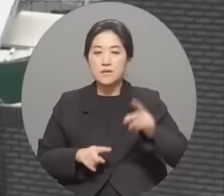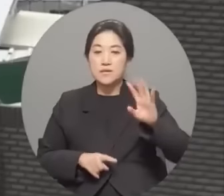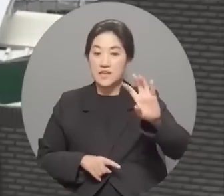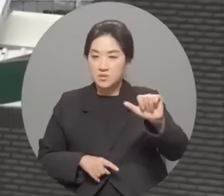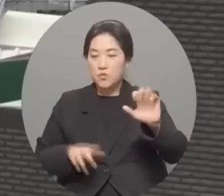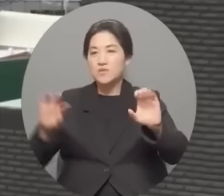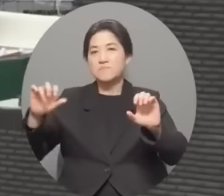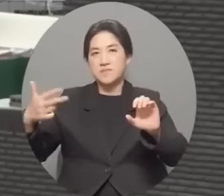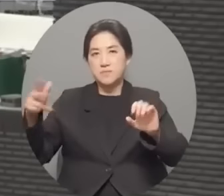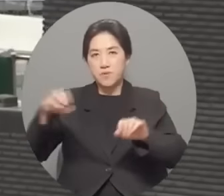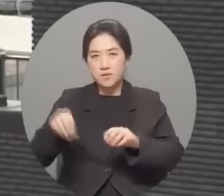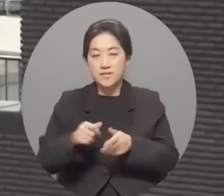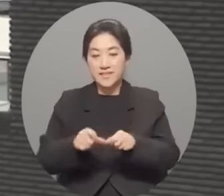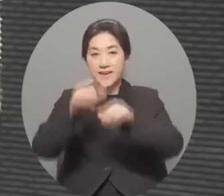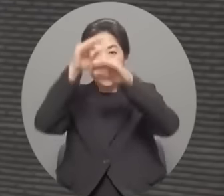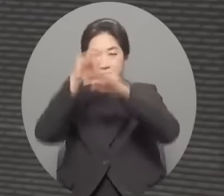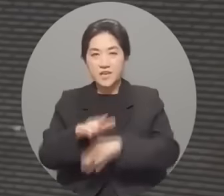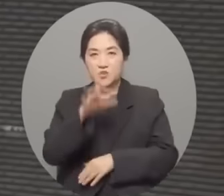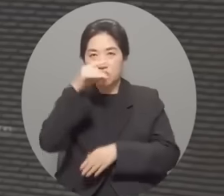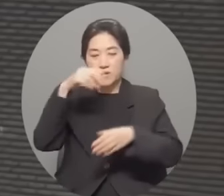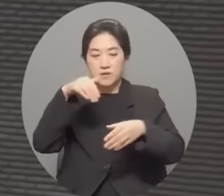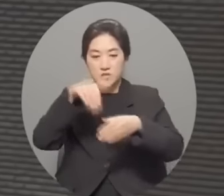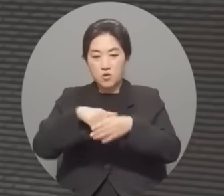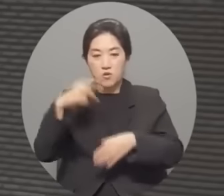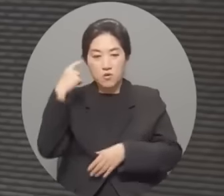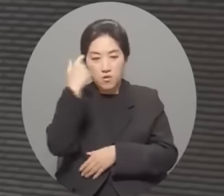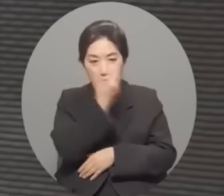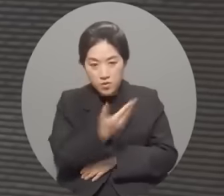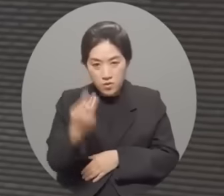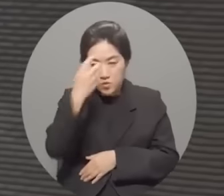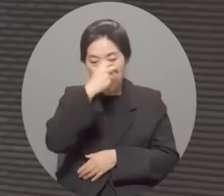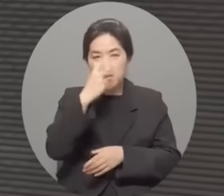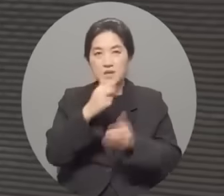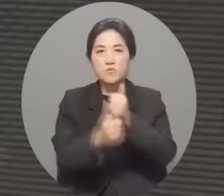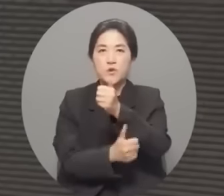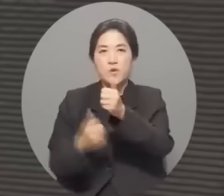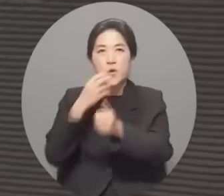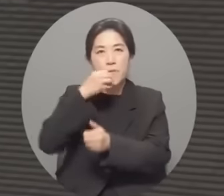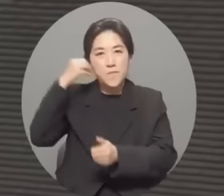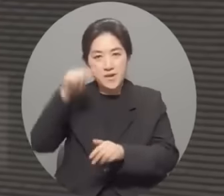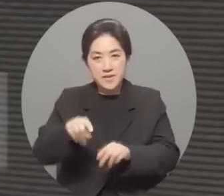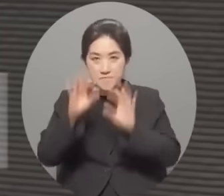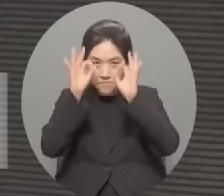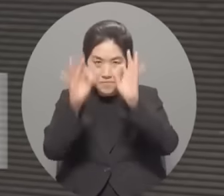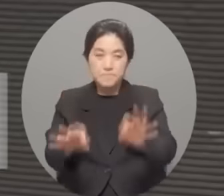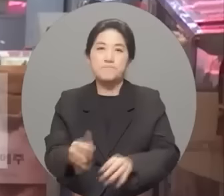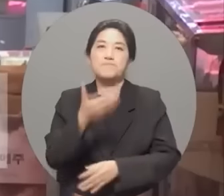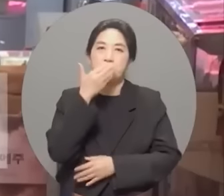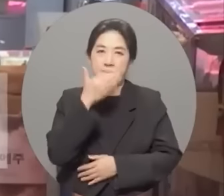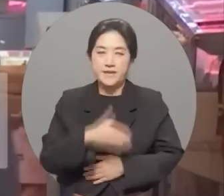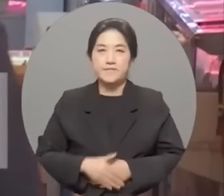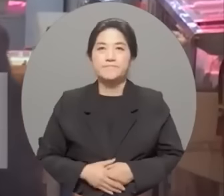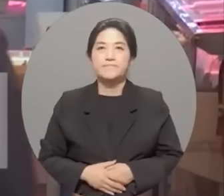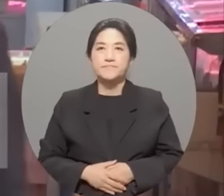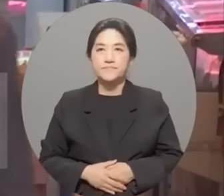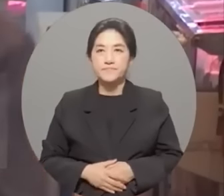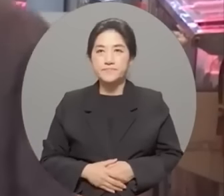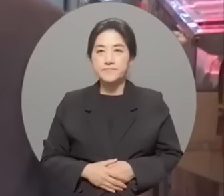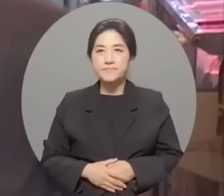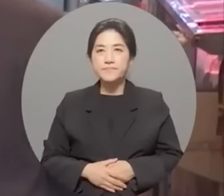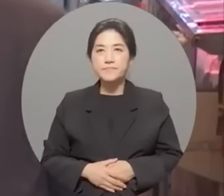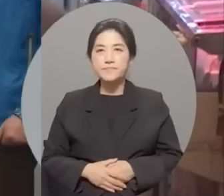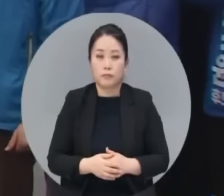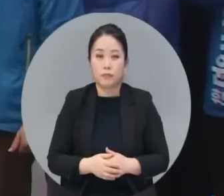있습니다 자세한 사항은 중앙 선거여론 조사 심의위원의 홈페이지에서 참고하실 수 있습니다 MBC 뉴스